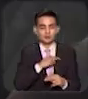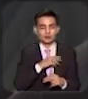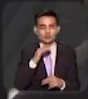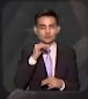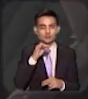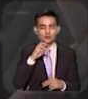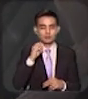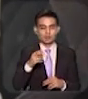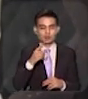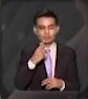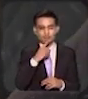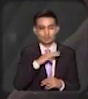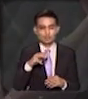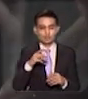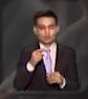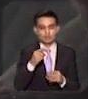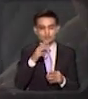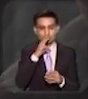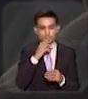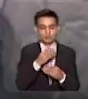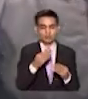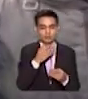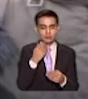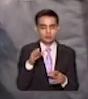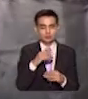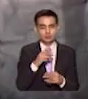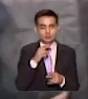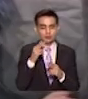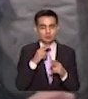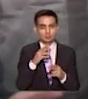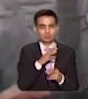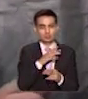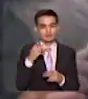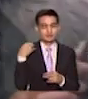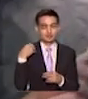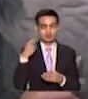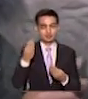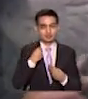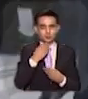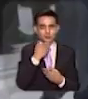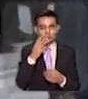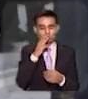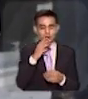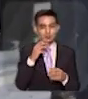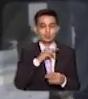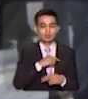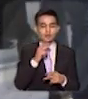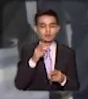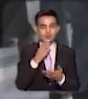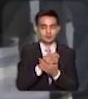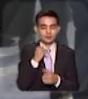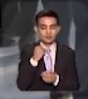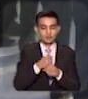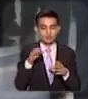Жібек Ахунованың миллиондаған алашағы бар екен. Ашынған әйел бас мердігер тиісті ақшаны кешіктірген соң жұмысшылардың жалақысын беру үшін